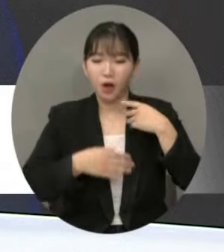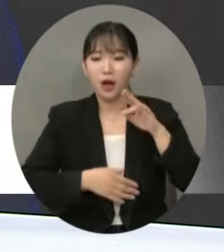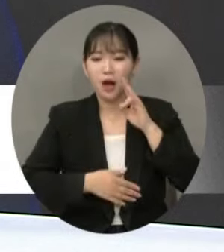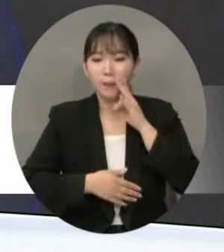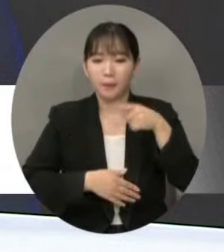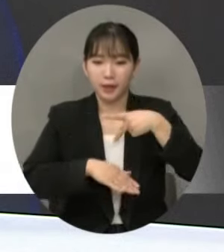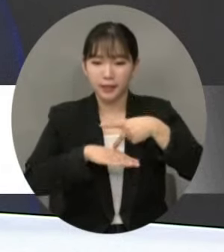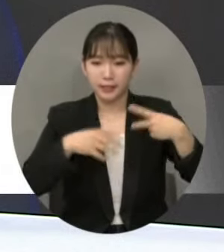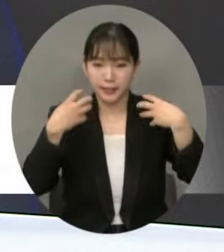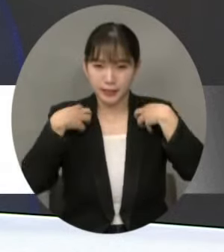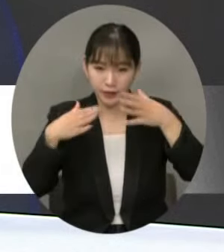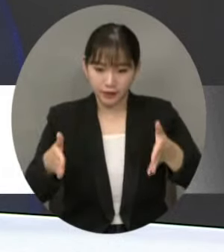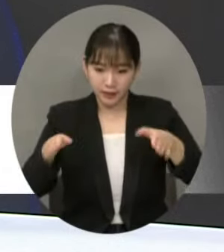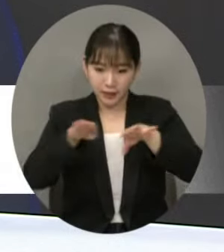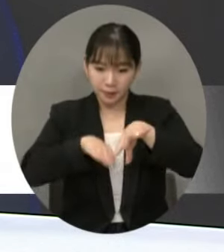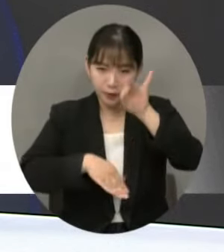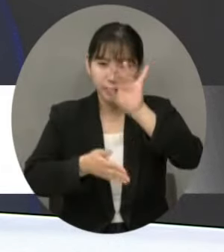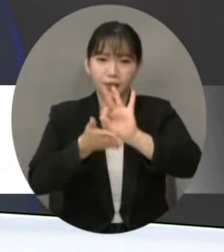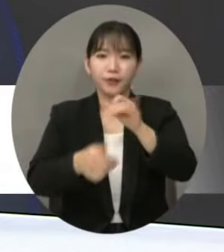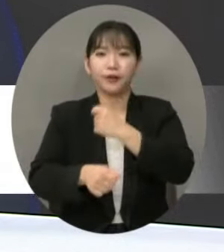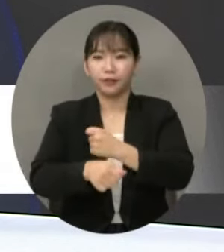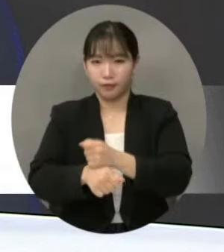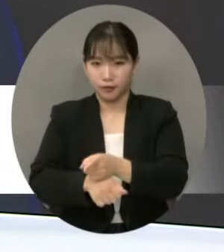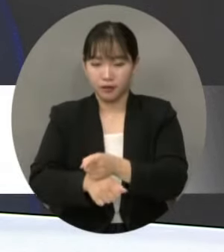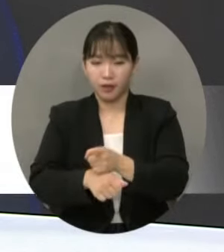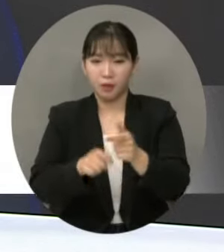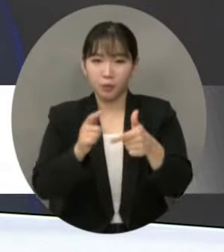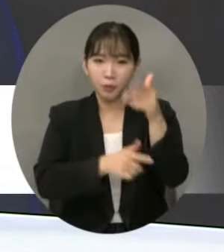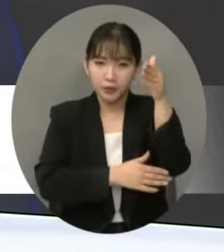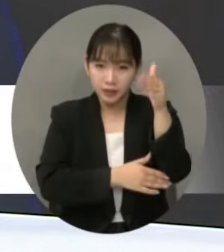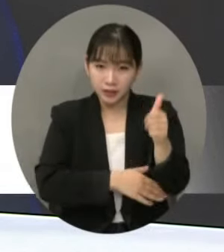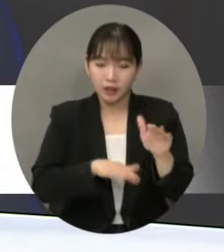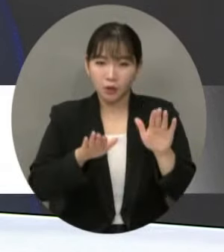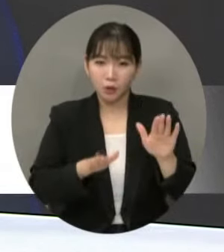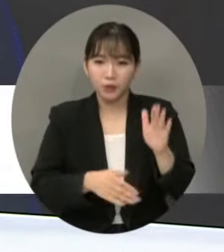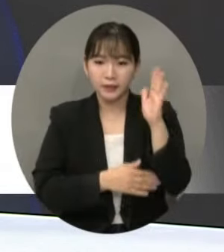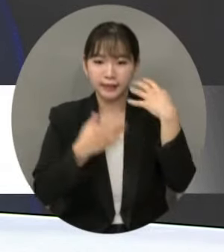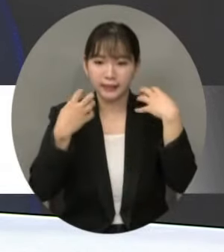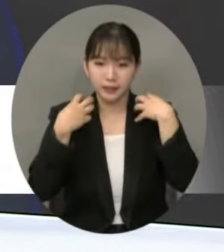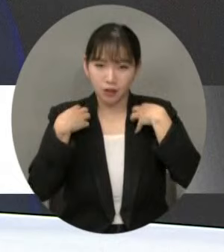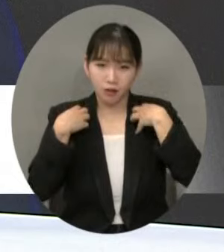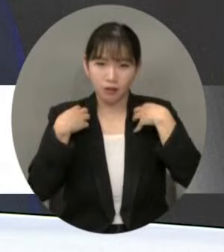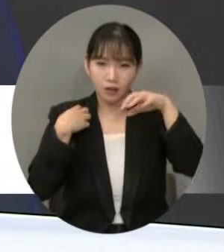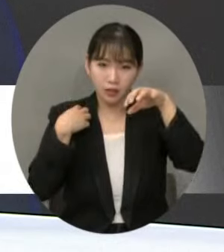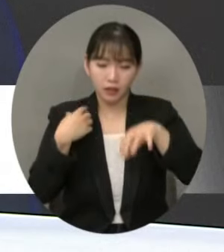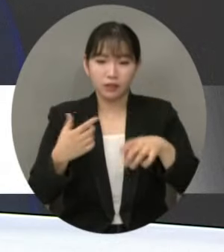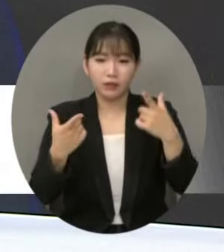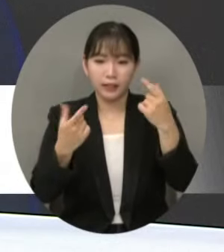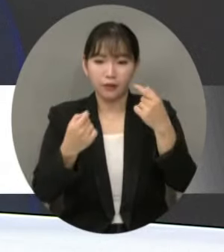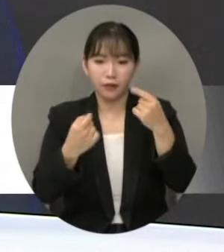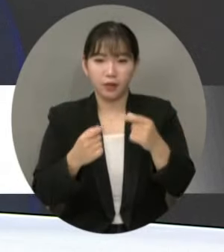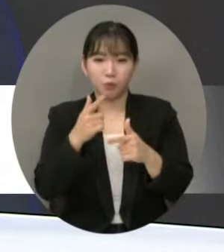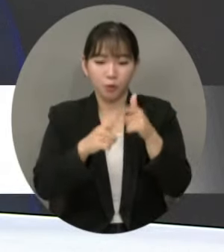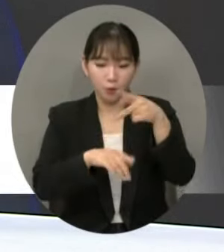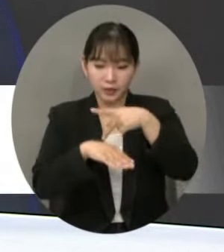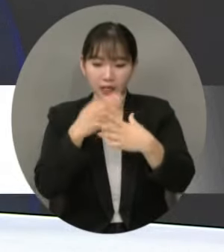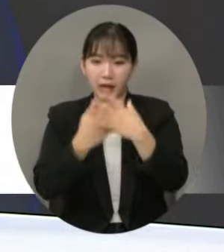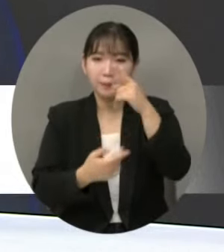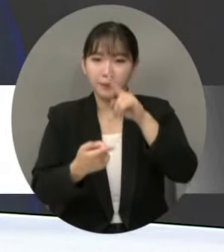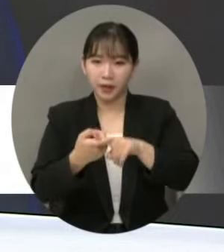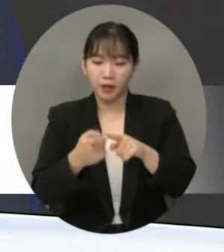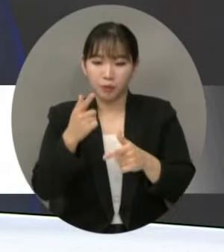신안군 청사를 우선 사용하겠다. 박홍리 목포시장이 오늘 시청 상황실에서 이 같은 목포신안 통합에